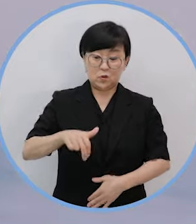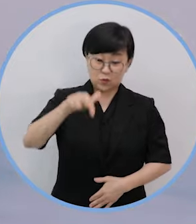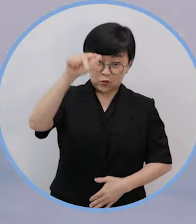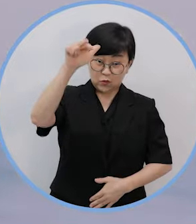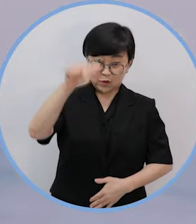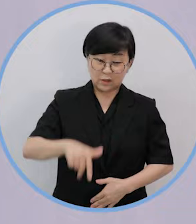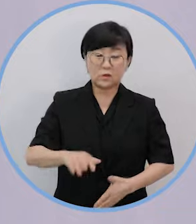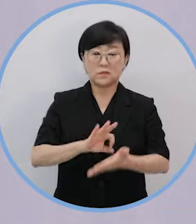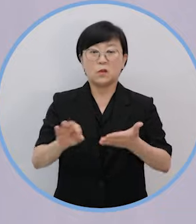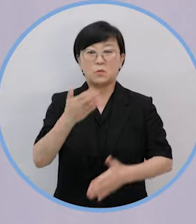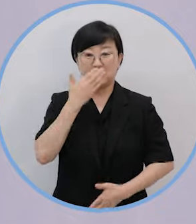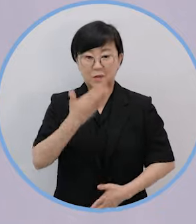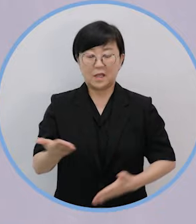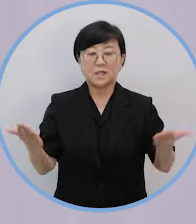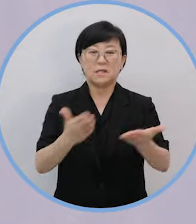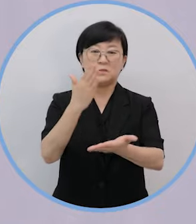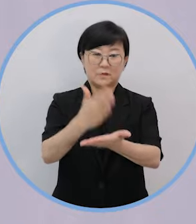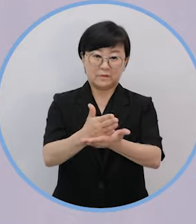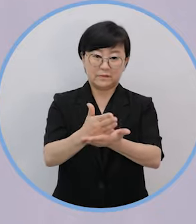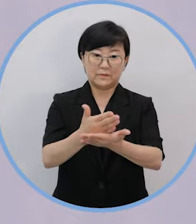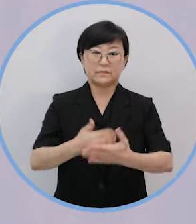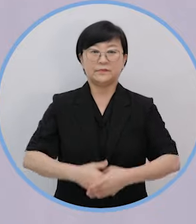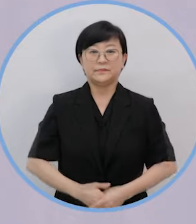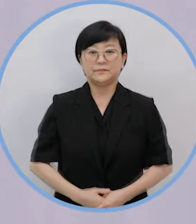오르내리는 이동 통로로만 사용할 수 있습니다.